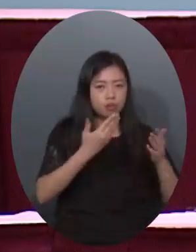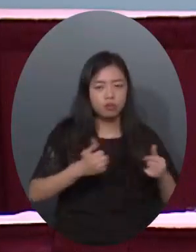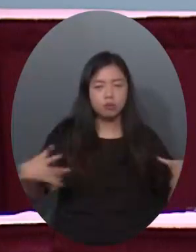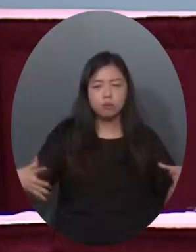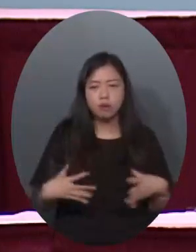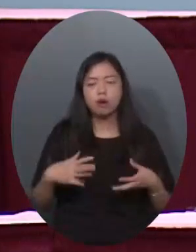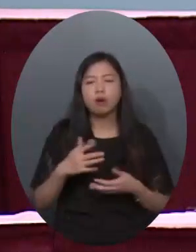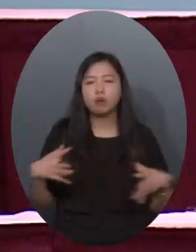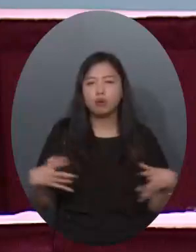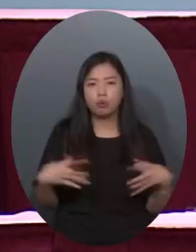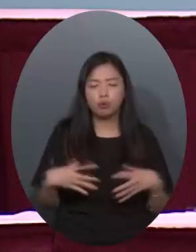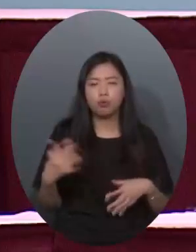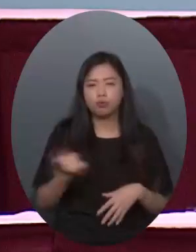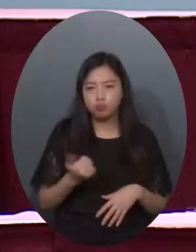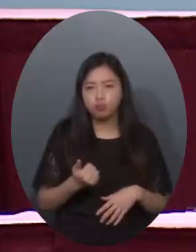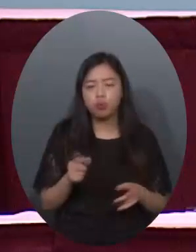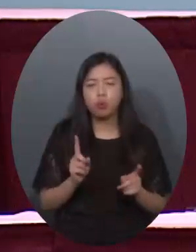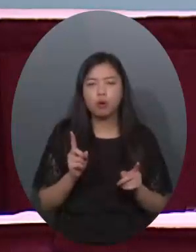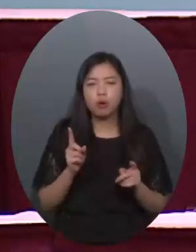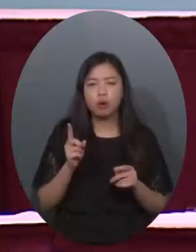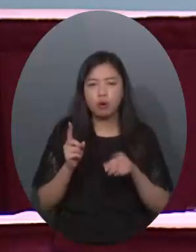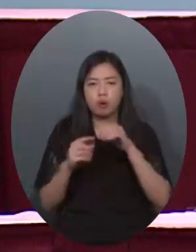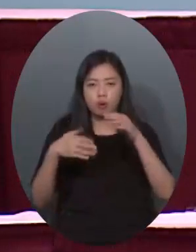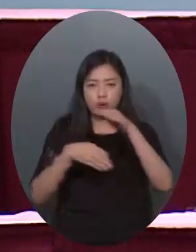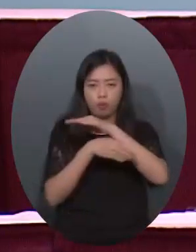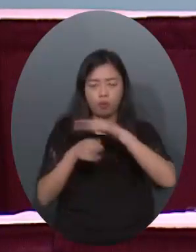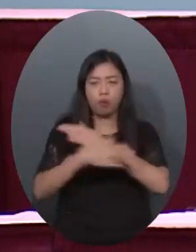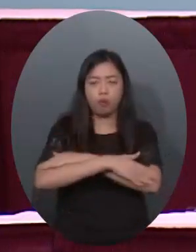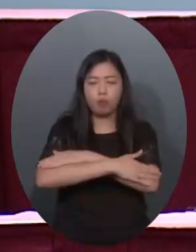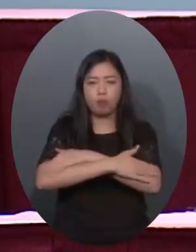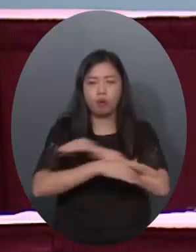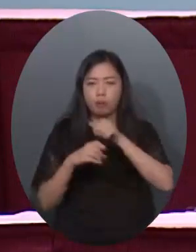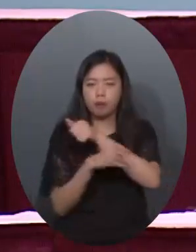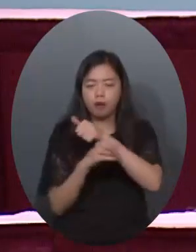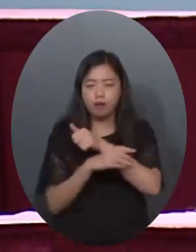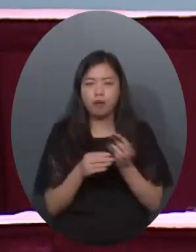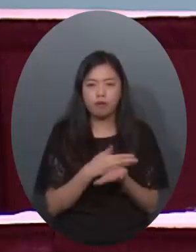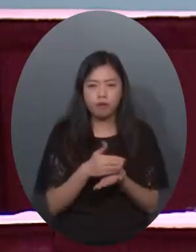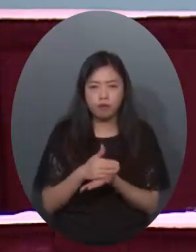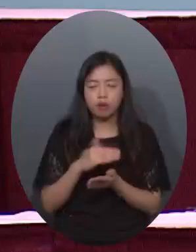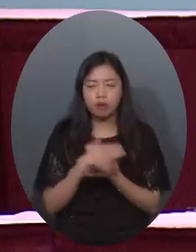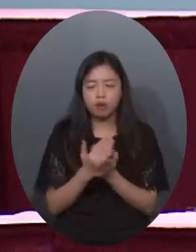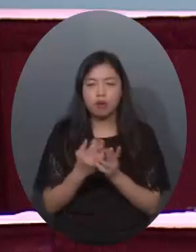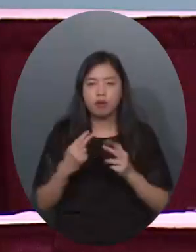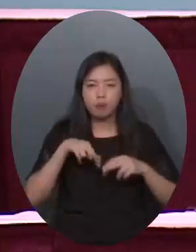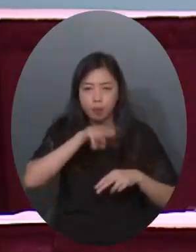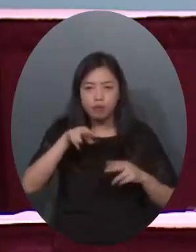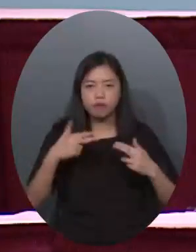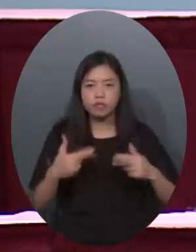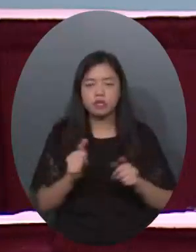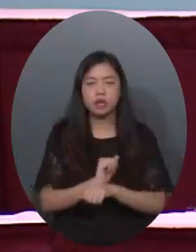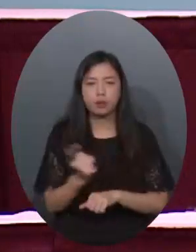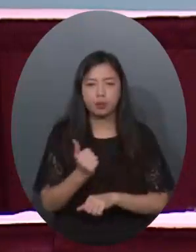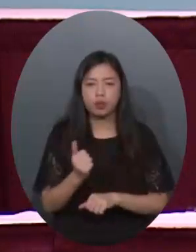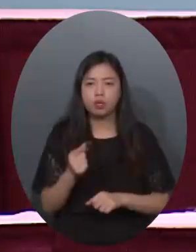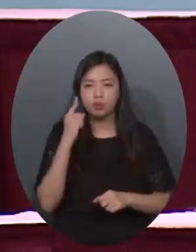開拓發展機遇。在管治方面，我們亦尋求透過實施一套三道